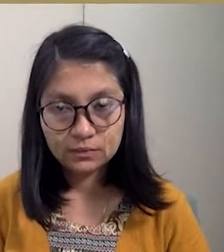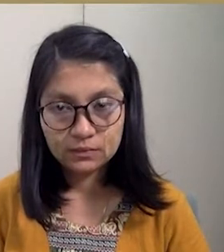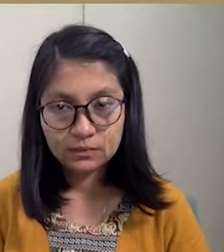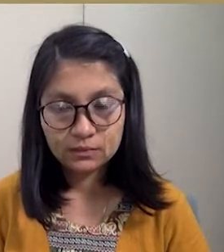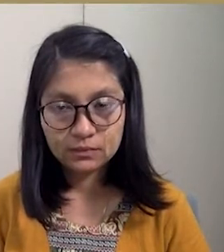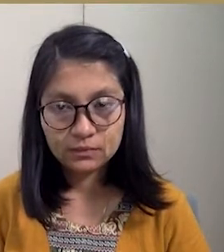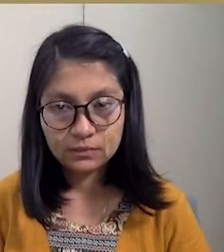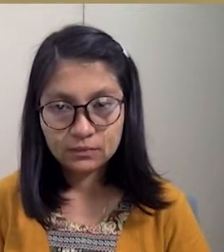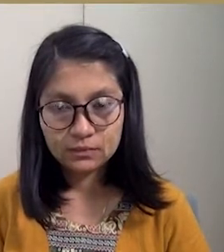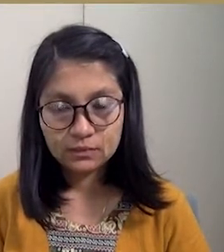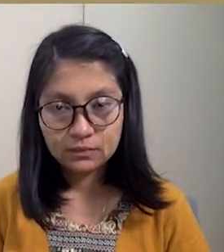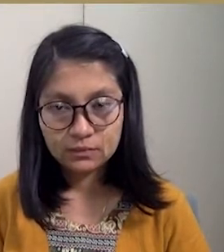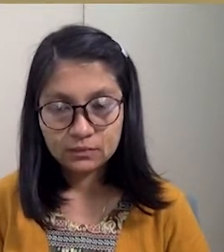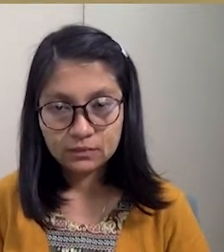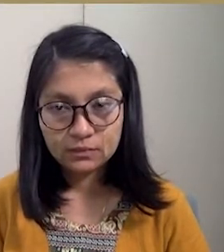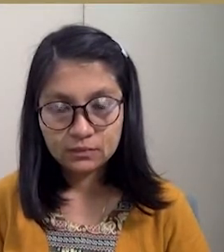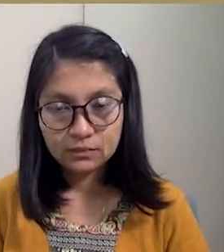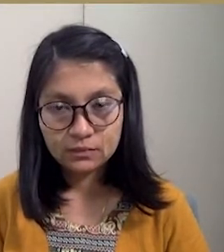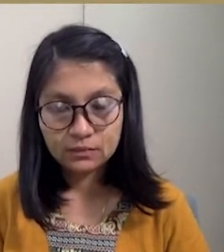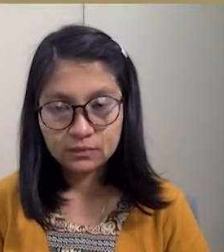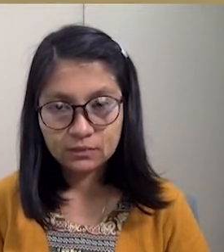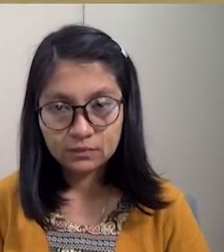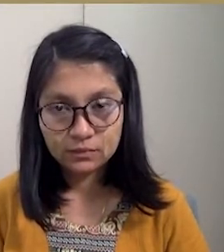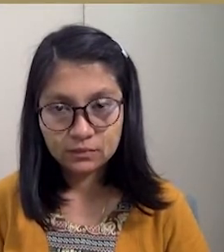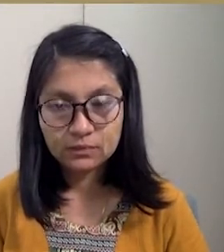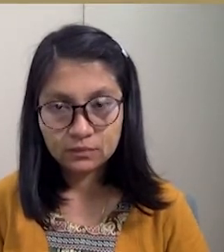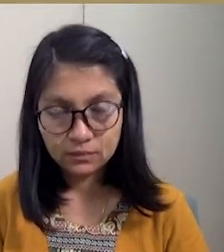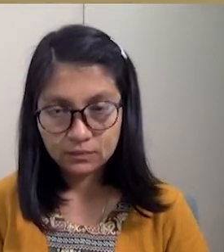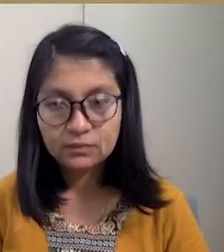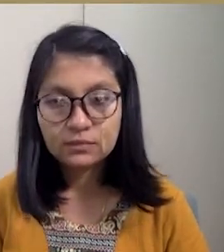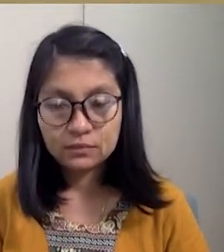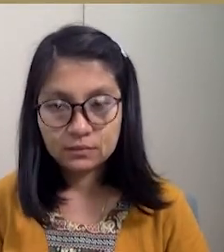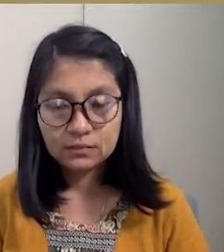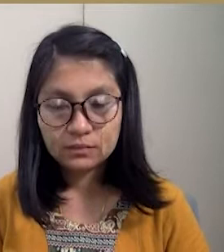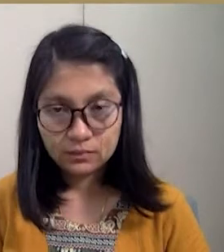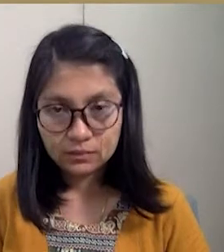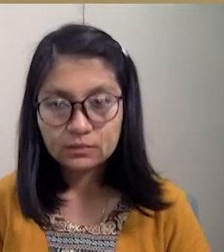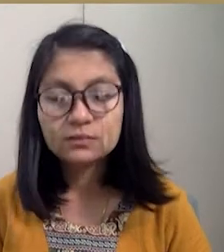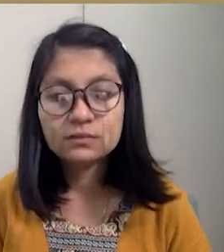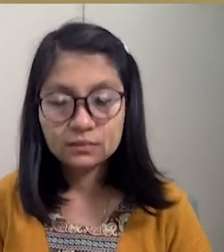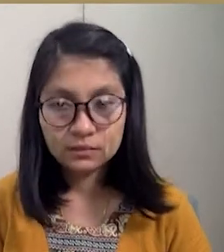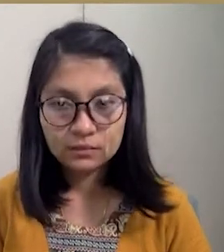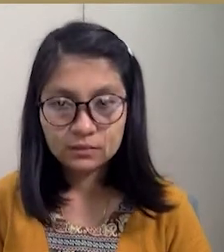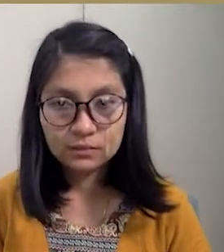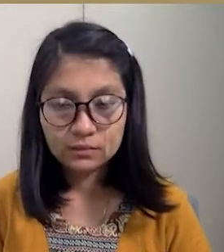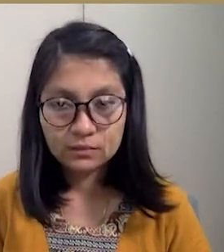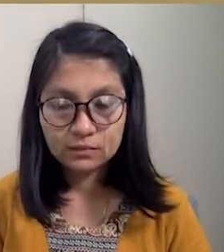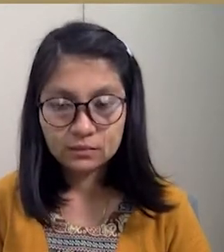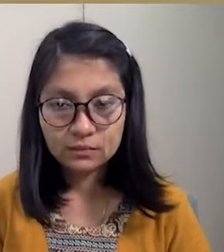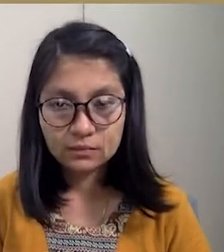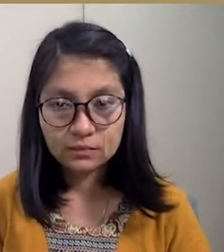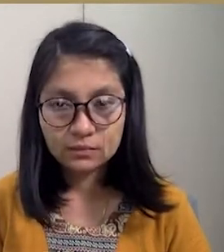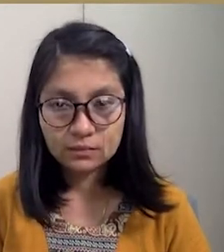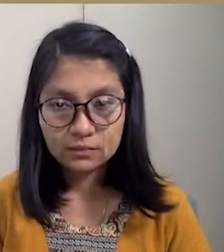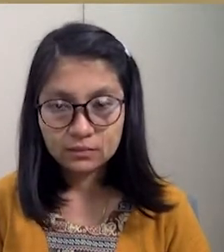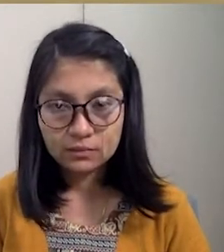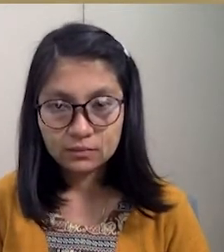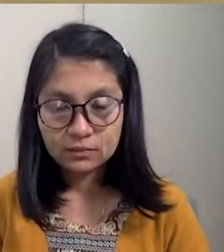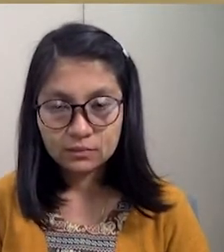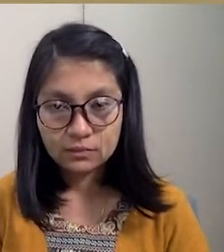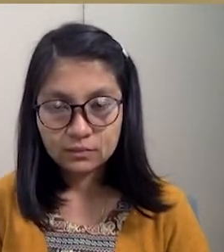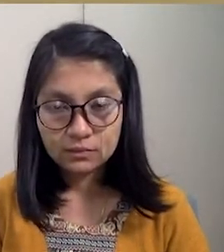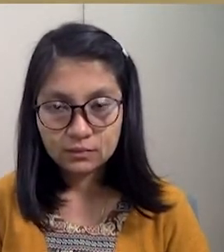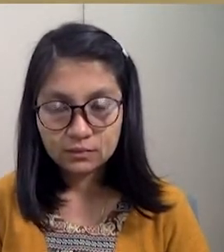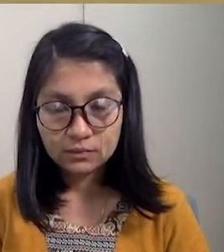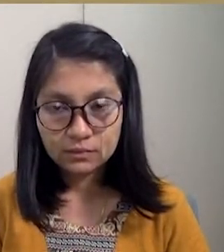နော်ကြရဲဆိုလို့ရှိရင်တော့ဒီရေလူသားတွေမှာလည်းအခက်အခဲကြီးပြီပေါ့သူတို့တွေ့လာနိုင်မယ်။ဘာလို့လဲဒီ